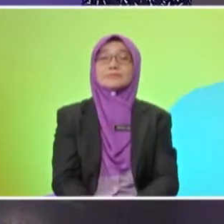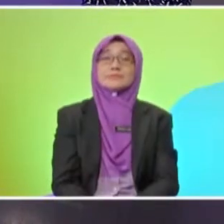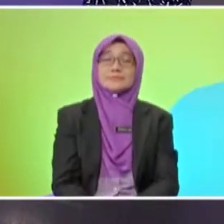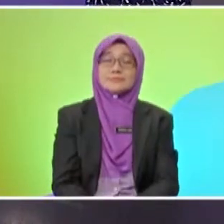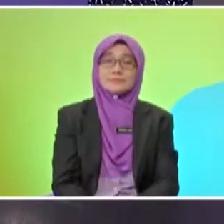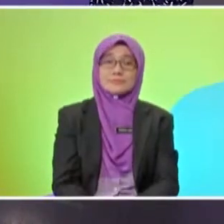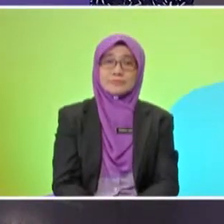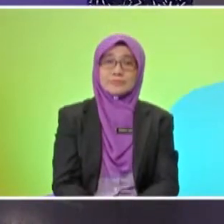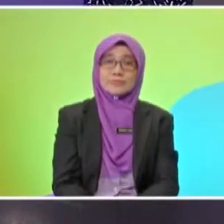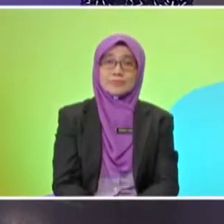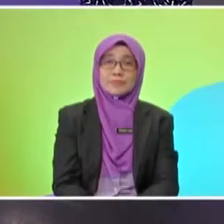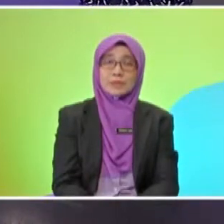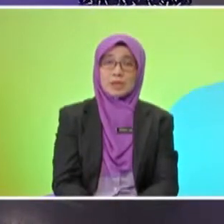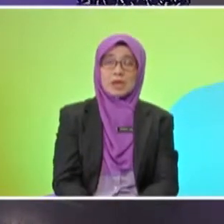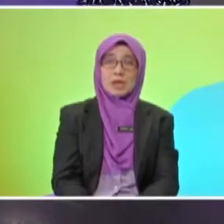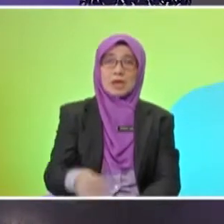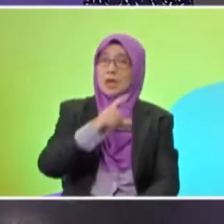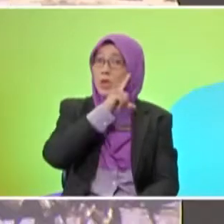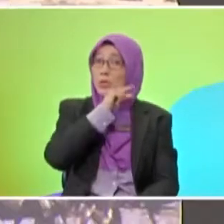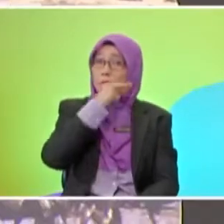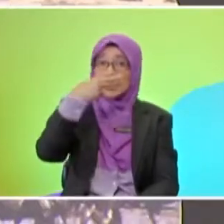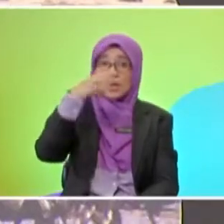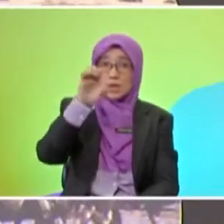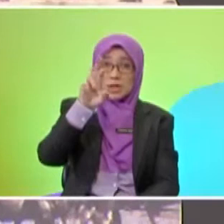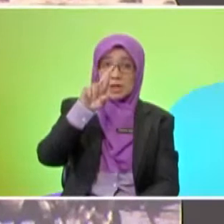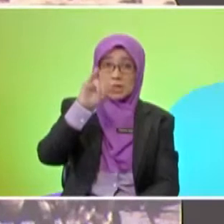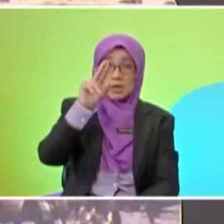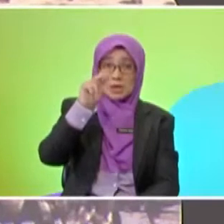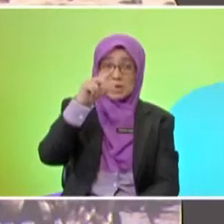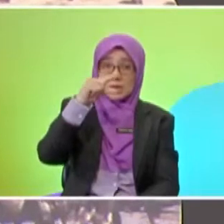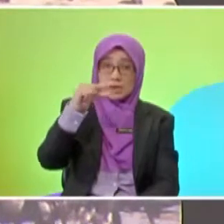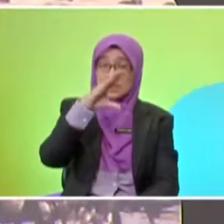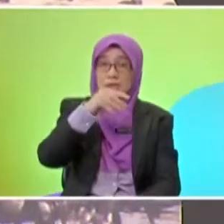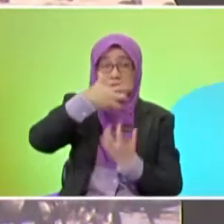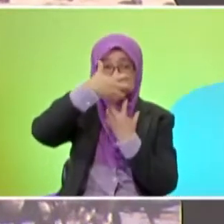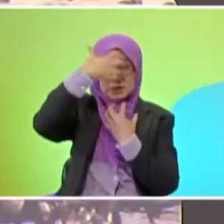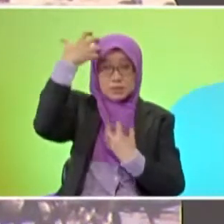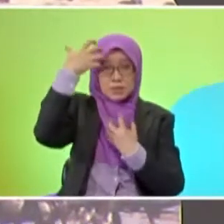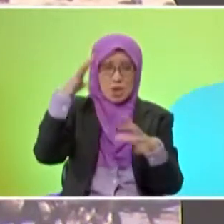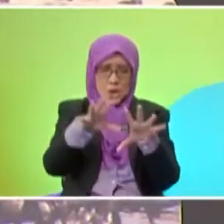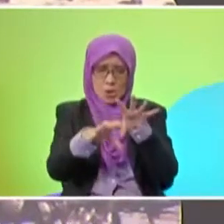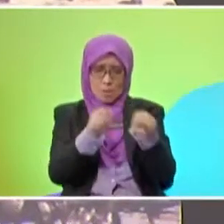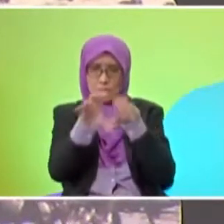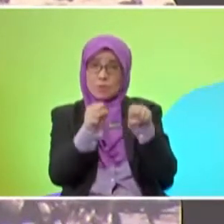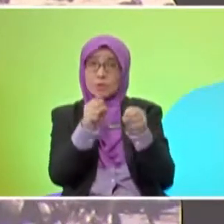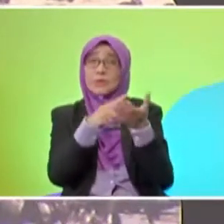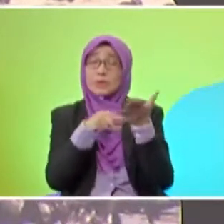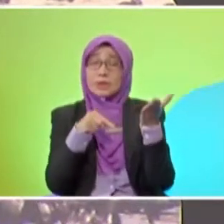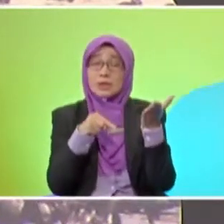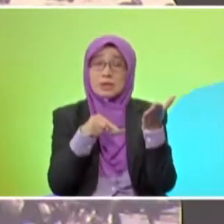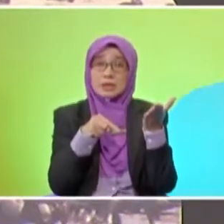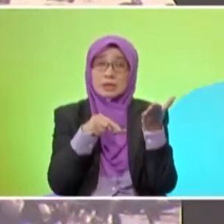antara burung hering dan single burung rindas ini tuh berebut aku tuh kalau kita boleh tahu lah oke